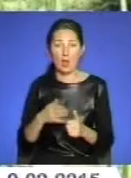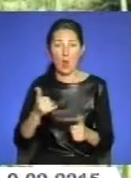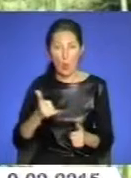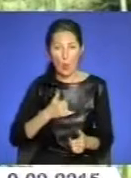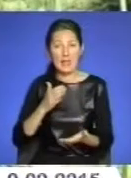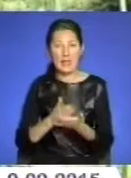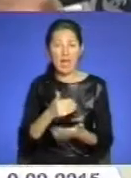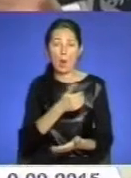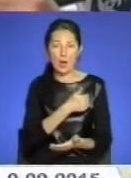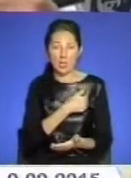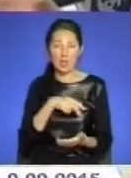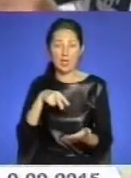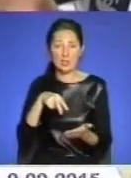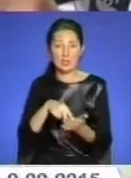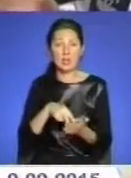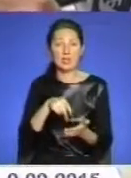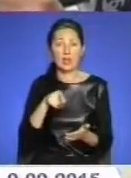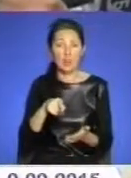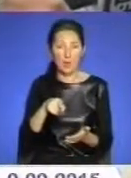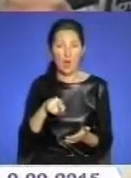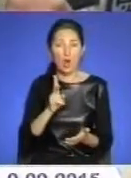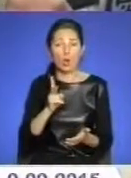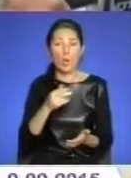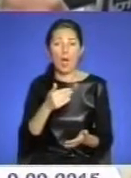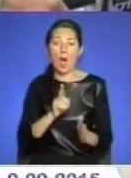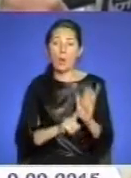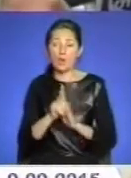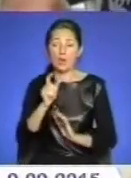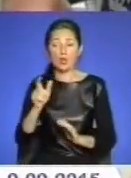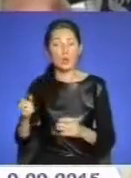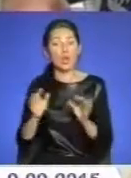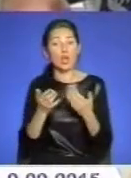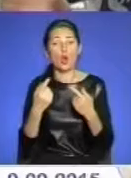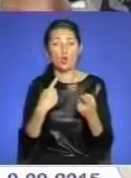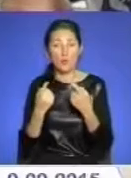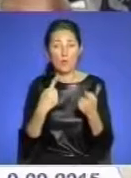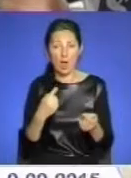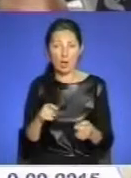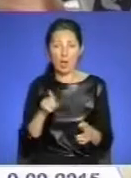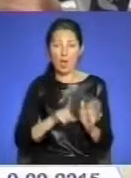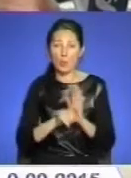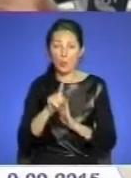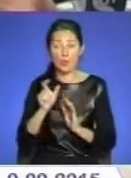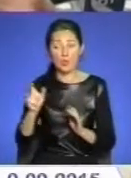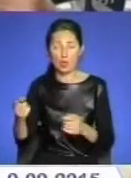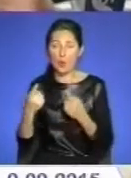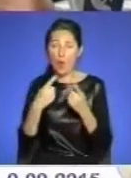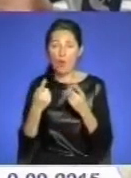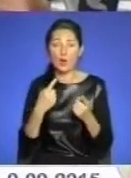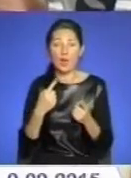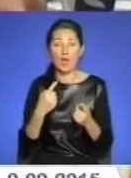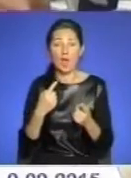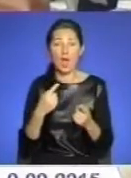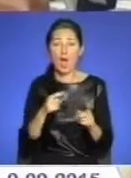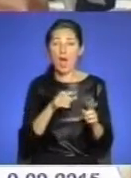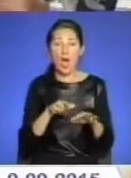стати тим, хто би почав з людьми розмовляти, почав з людьми говорити людською мовою, не мовою